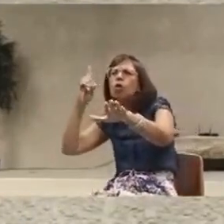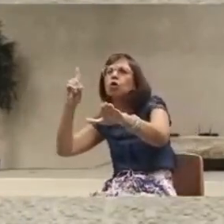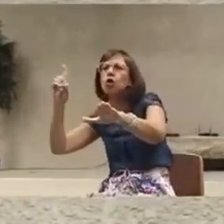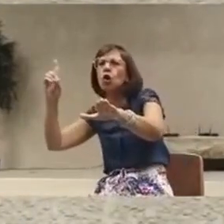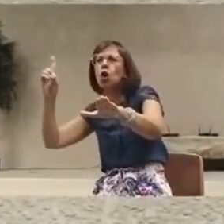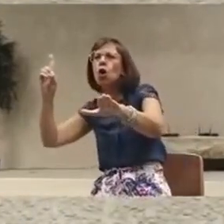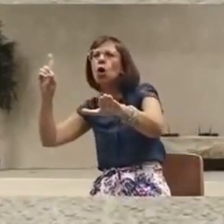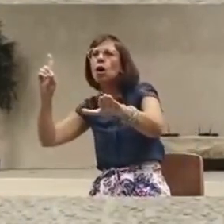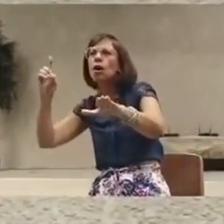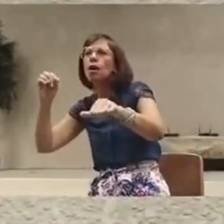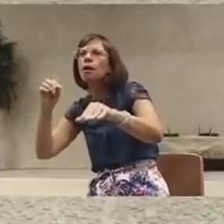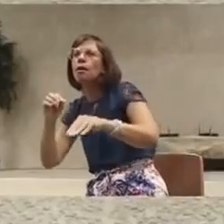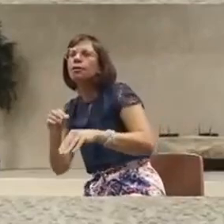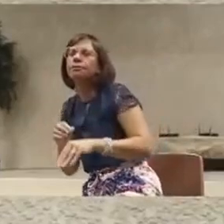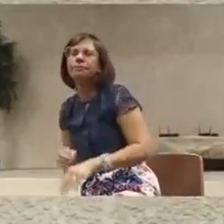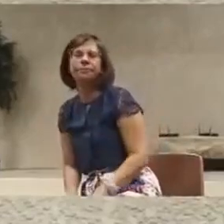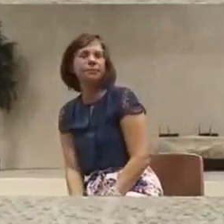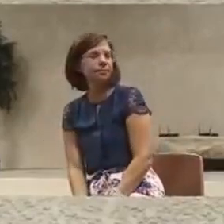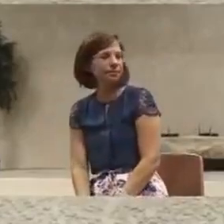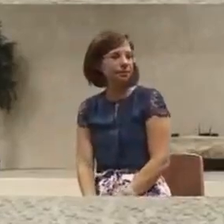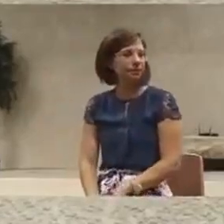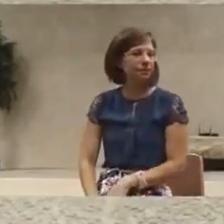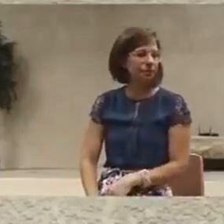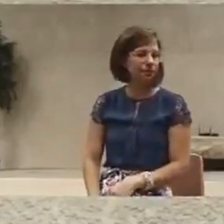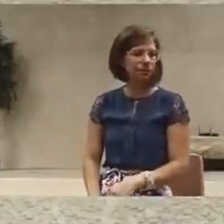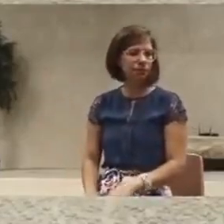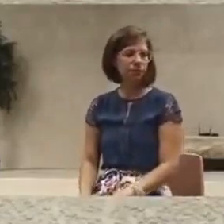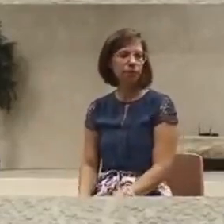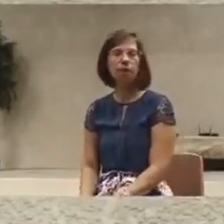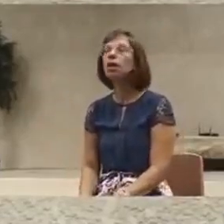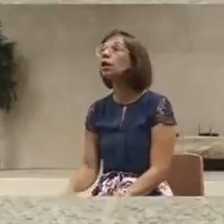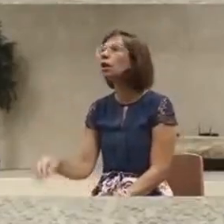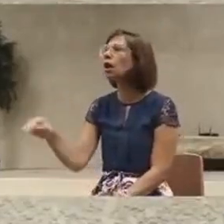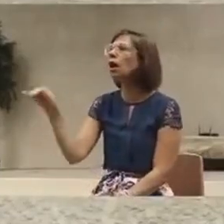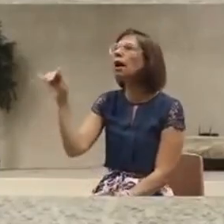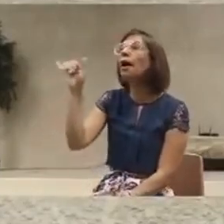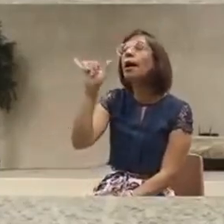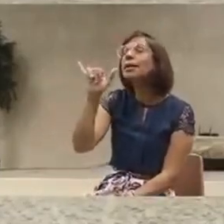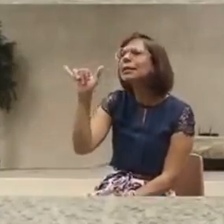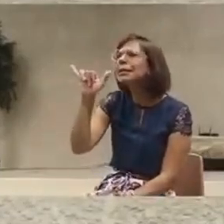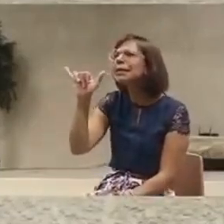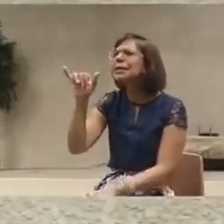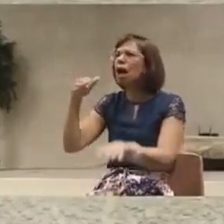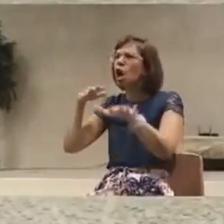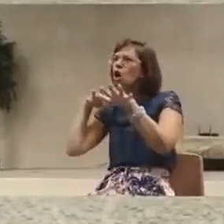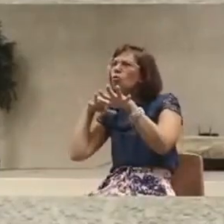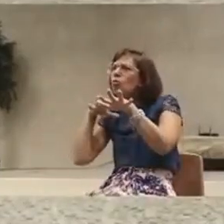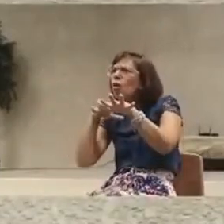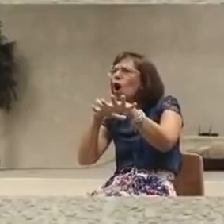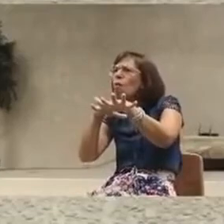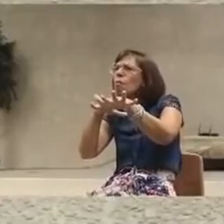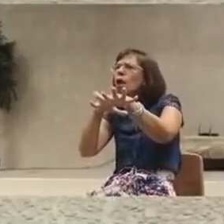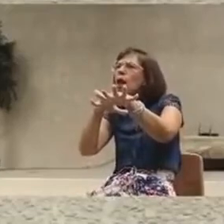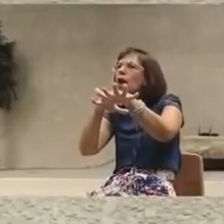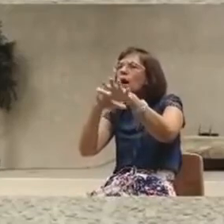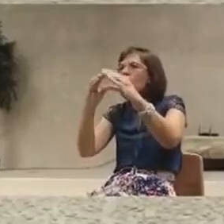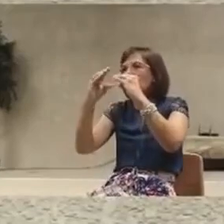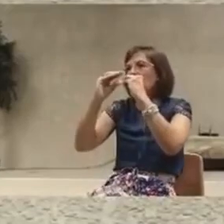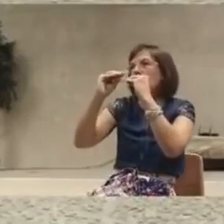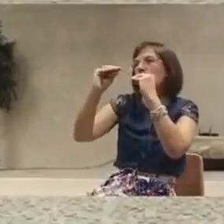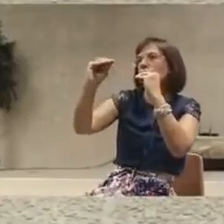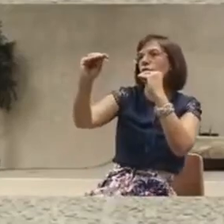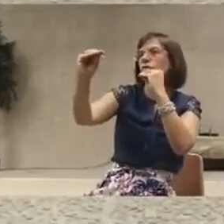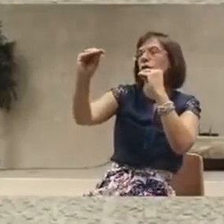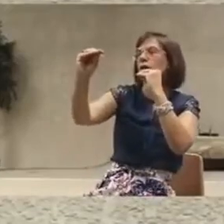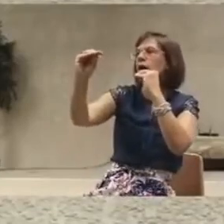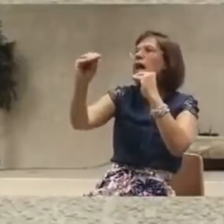les enferme, c'est bon, on va pouvoir les poursuivre. Mais qui a amené le peuple d'Israël dans le désert? La colonne de feu, la colonne